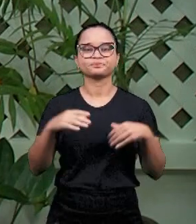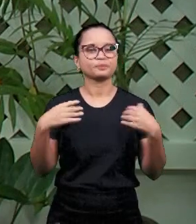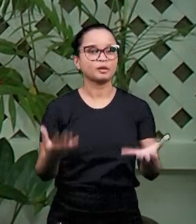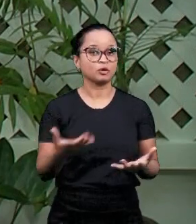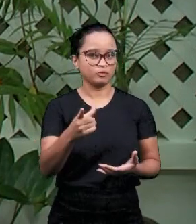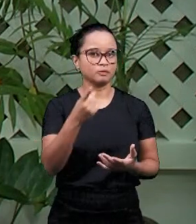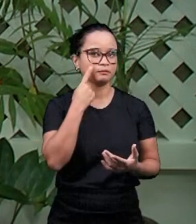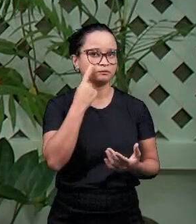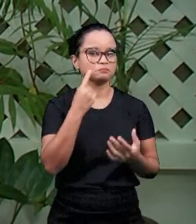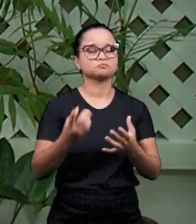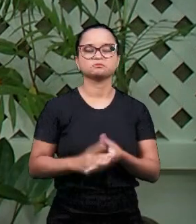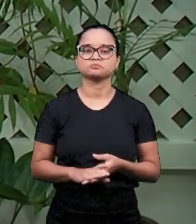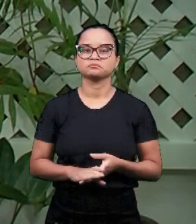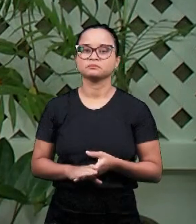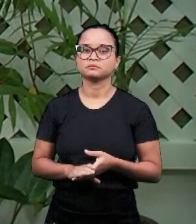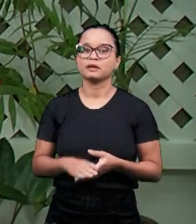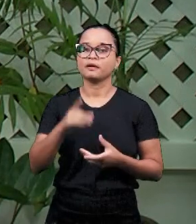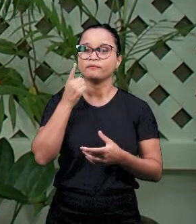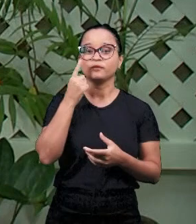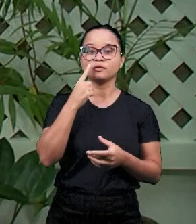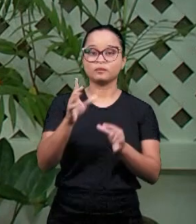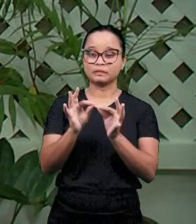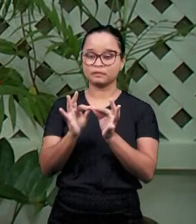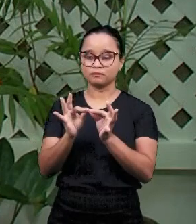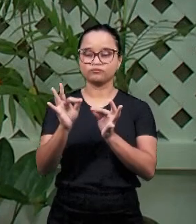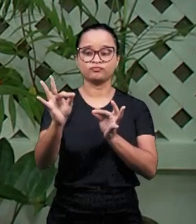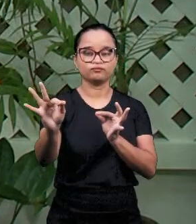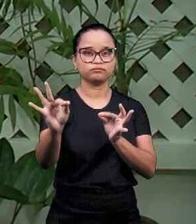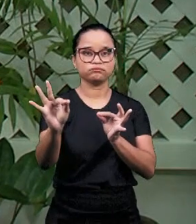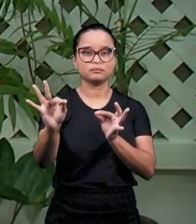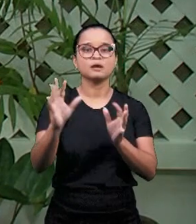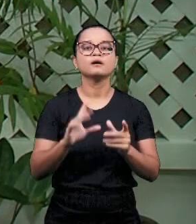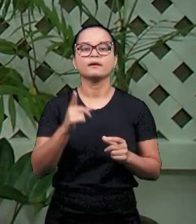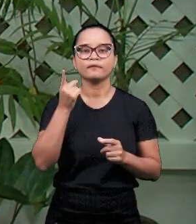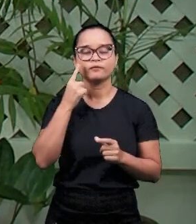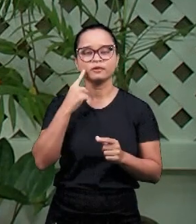savoir, l'origine. Mais regardez ici, la distance